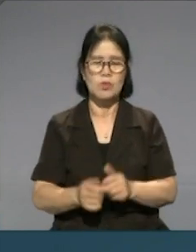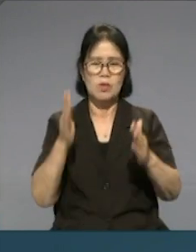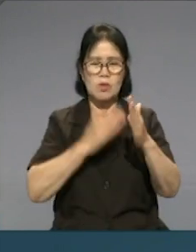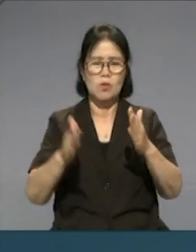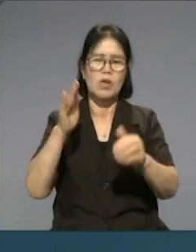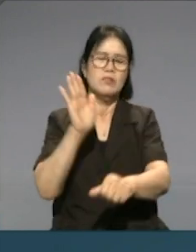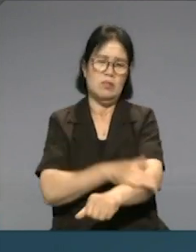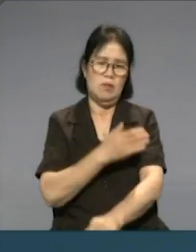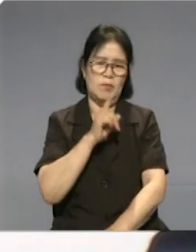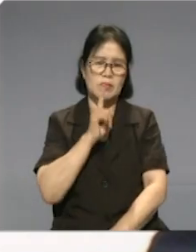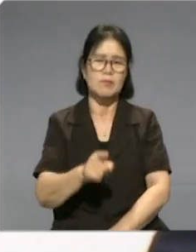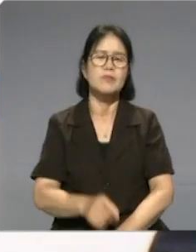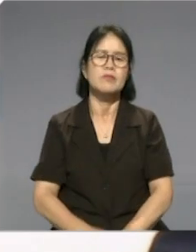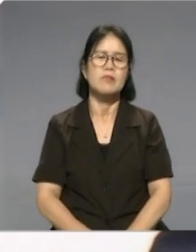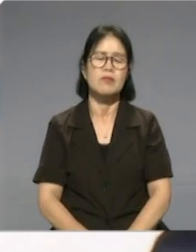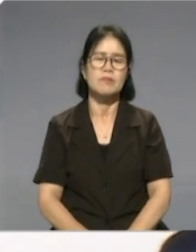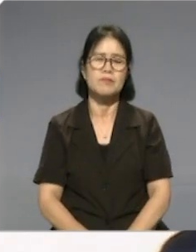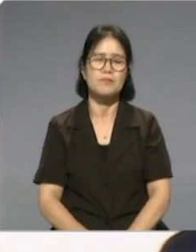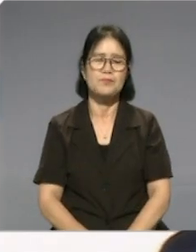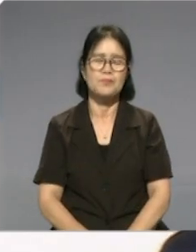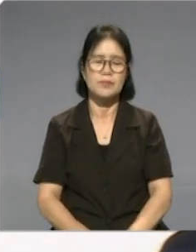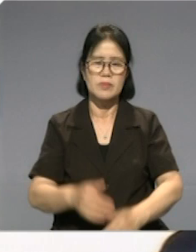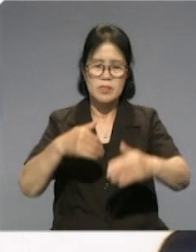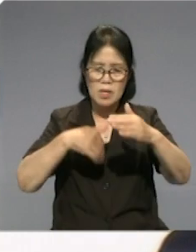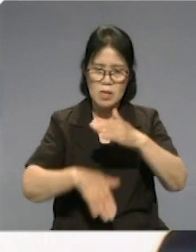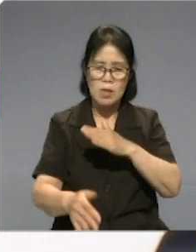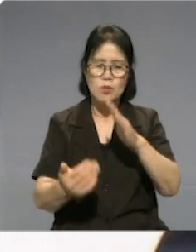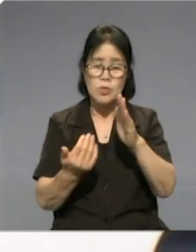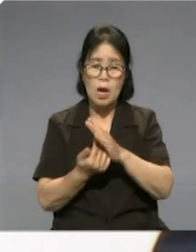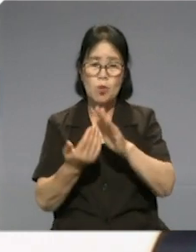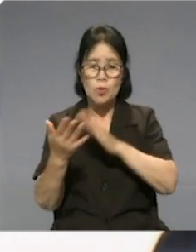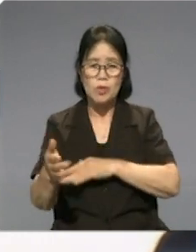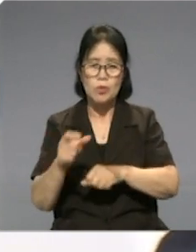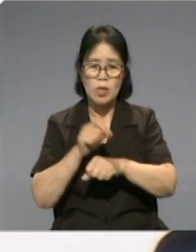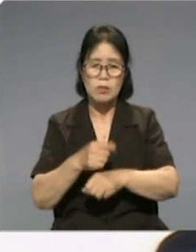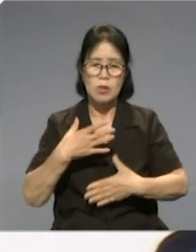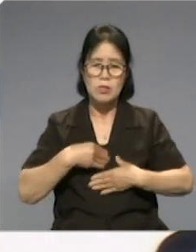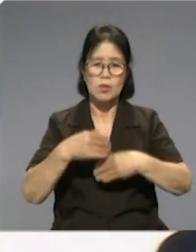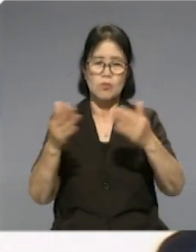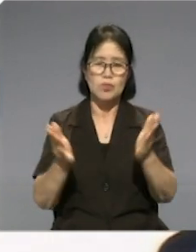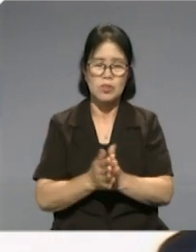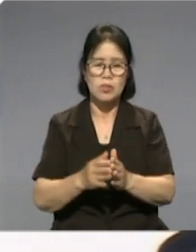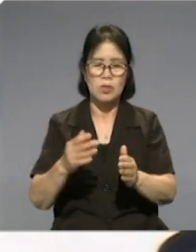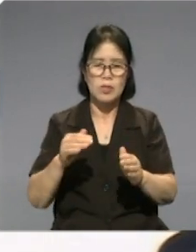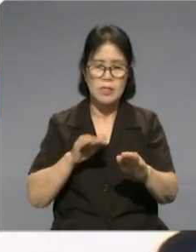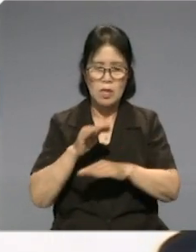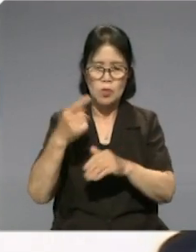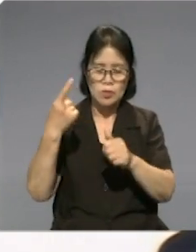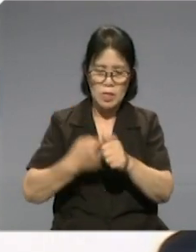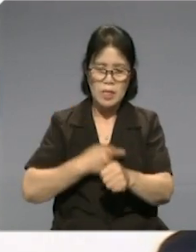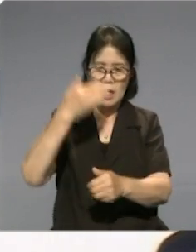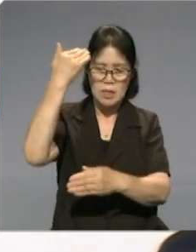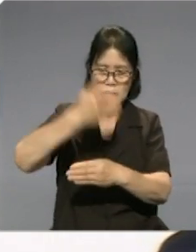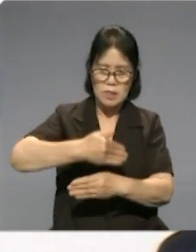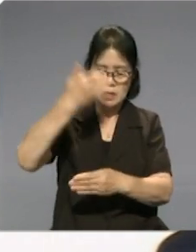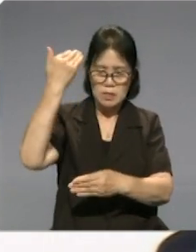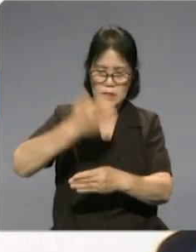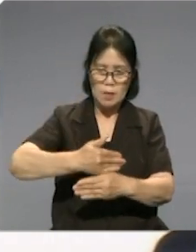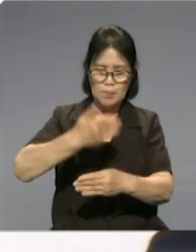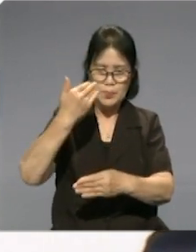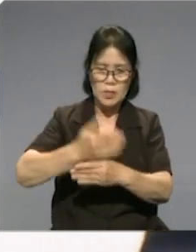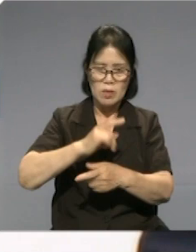않겠습니까? 초량 지하차도 사고 이후 행안부에서 자동 차단 시스템 등